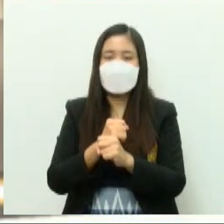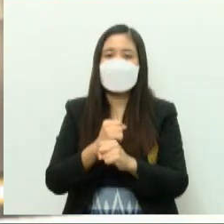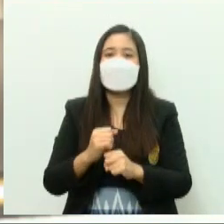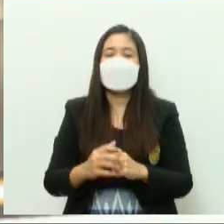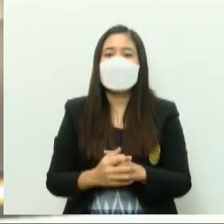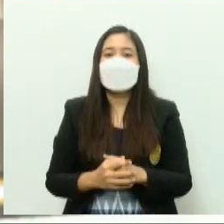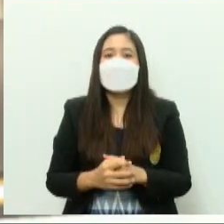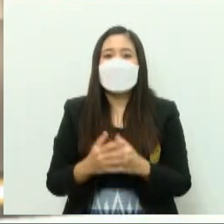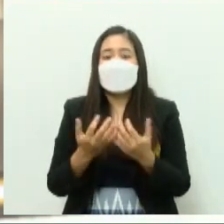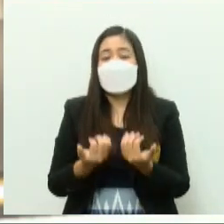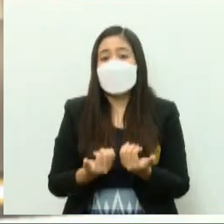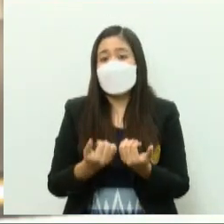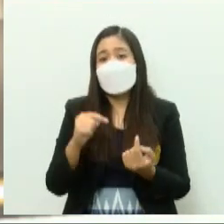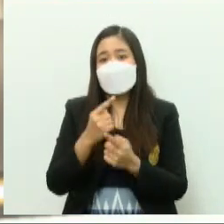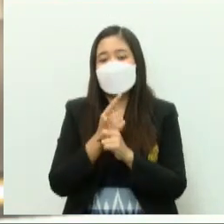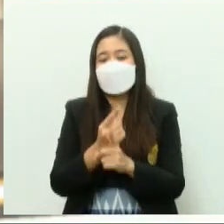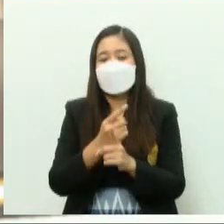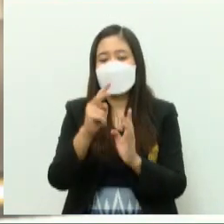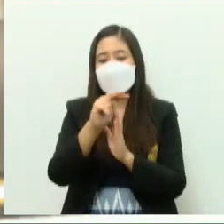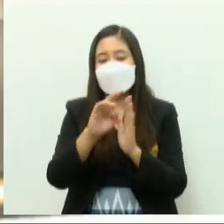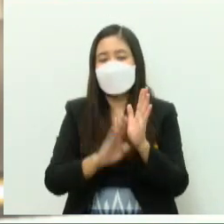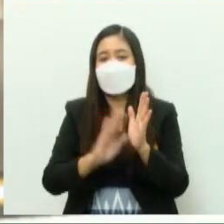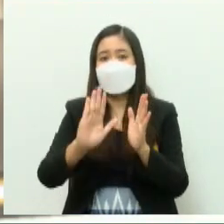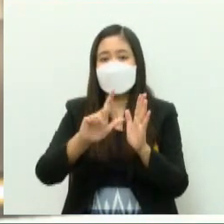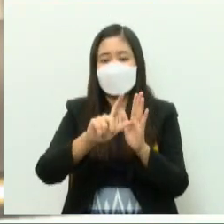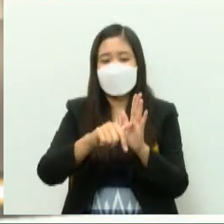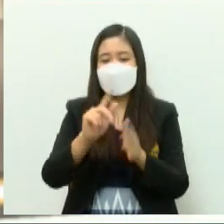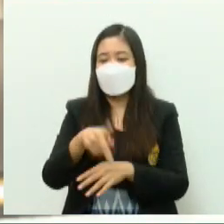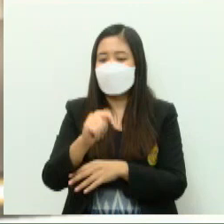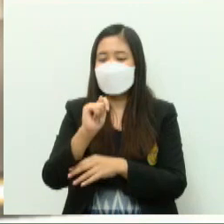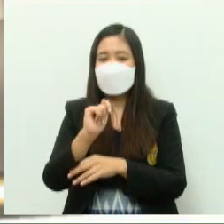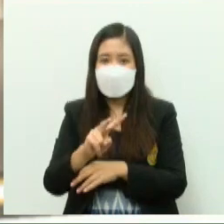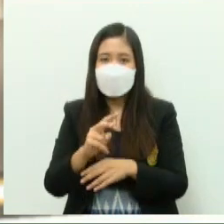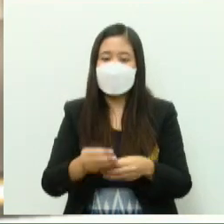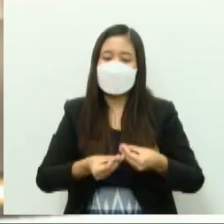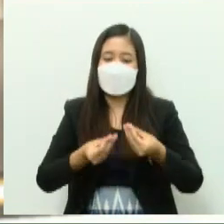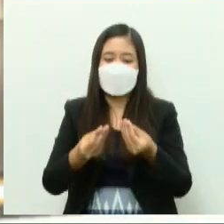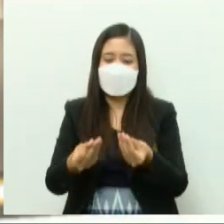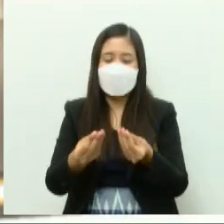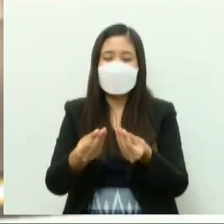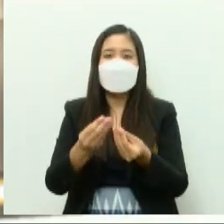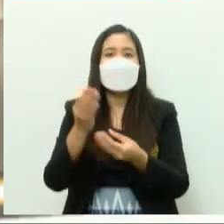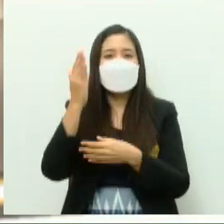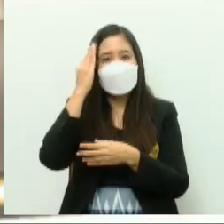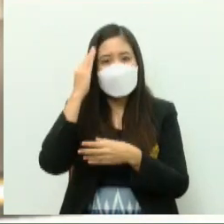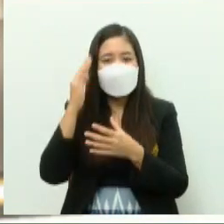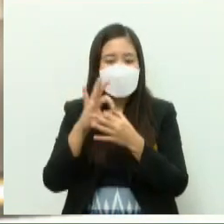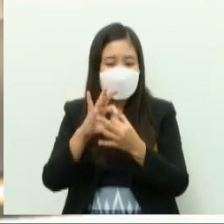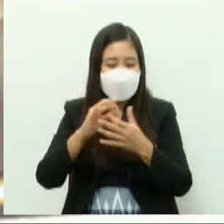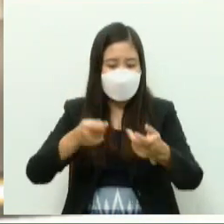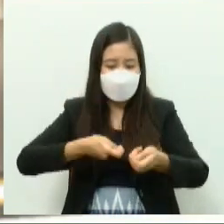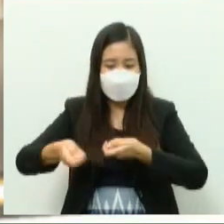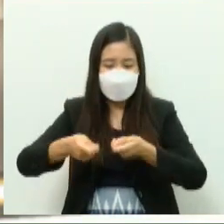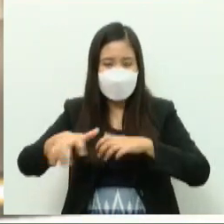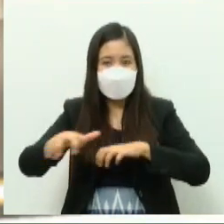ายใต้นโยบายที่ท่านเลขาธิการได้กรุณานำเรียนให้กับพวกเราได้ทราบในเรื่องของการบริหารจัดการ